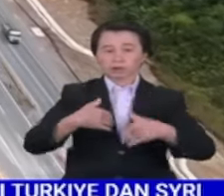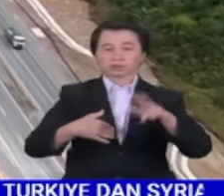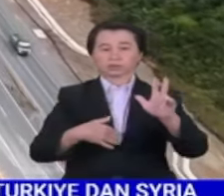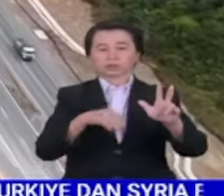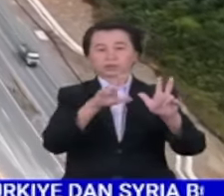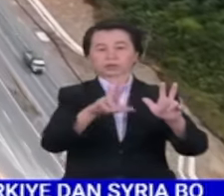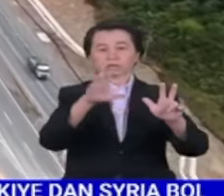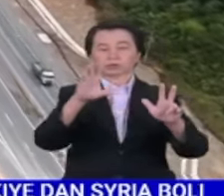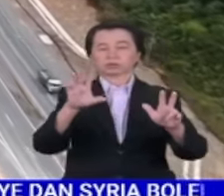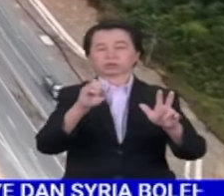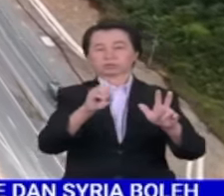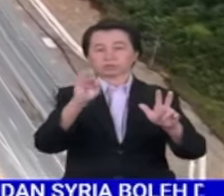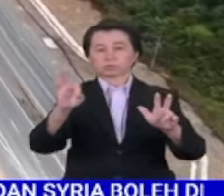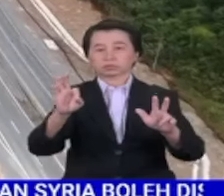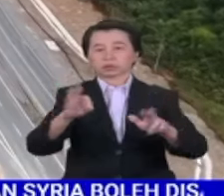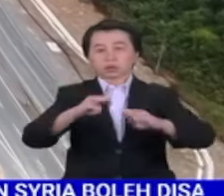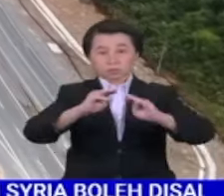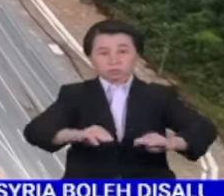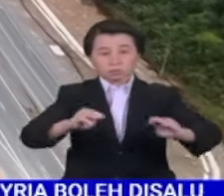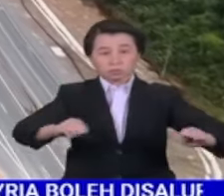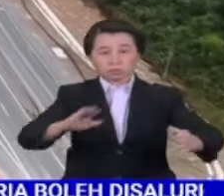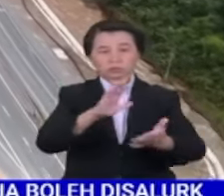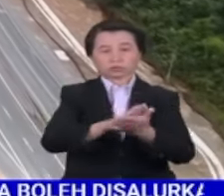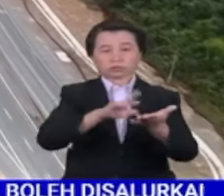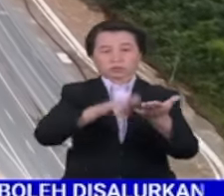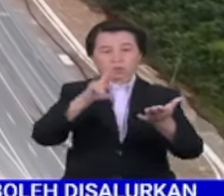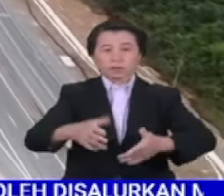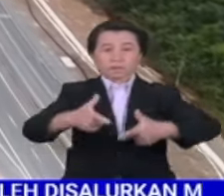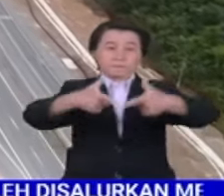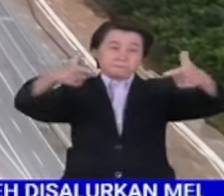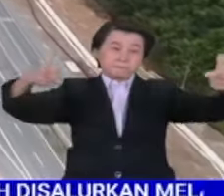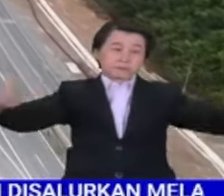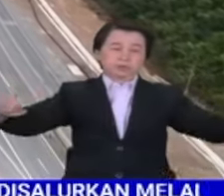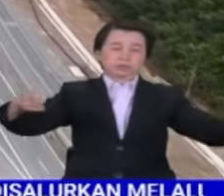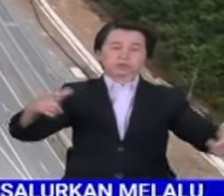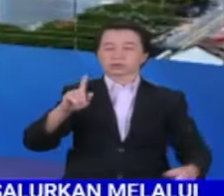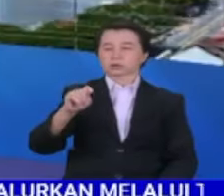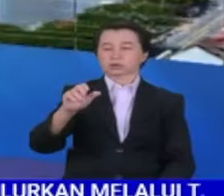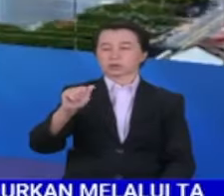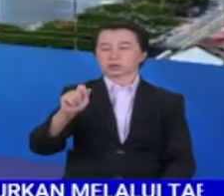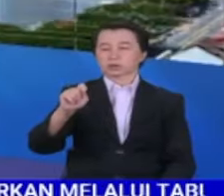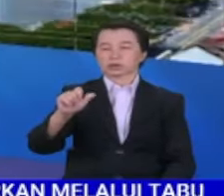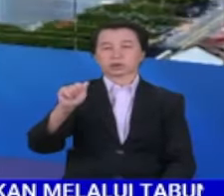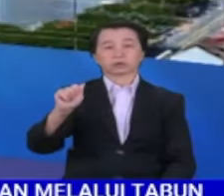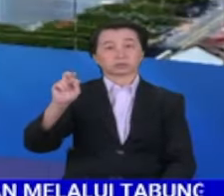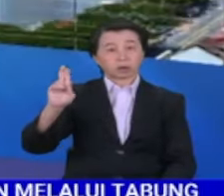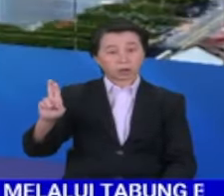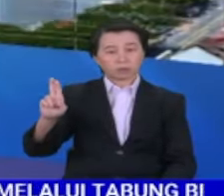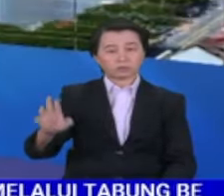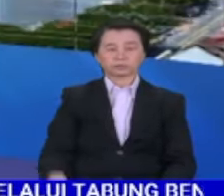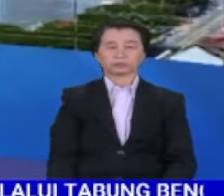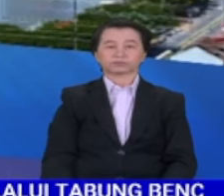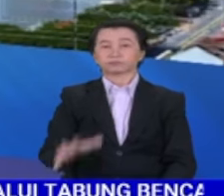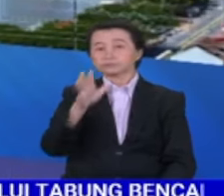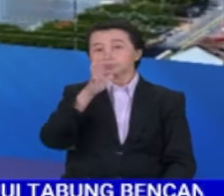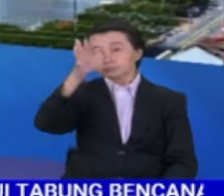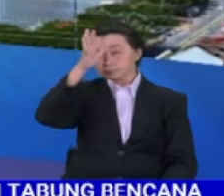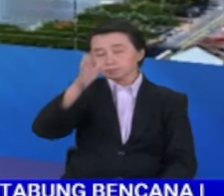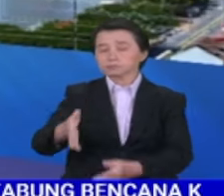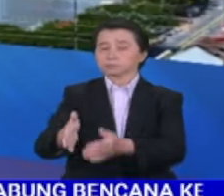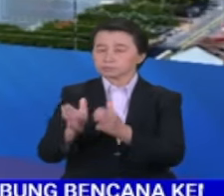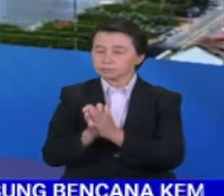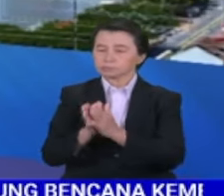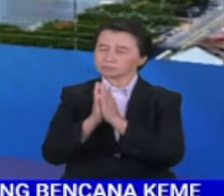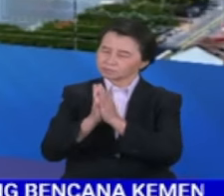20239 murid dan merupakan sekolah rendah yang terbesar di daerah tatau ibu bapak disuruh untuk